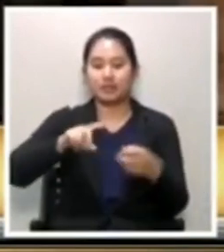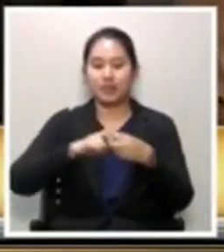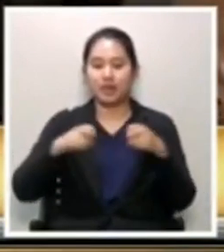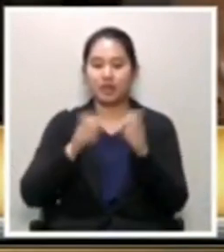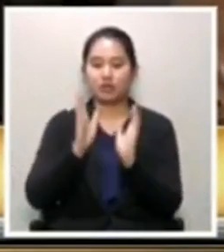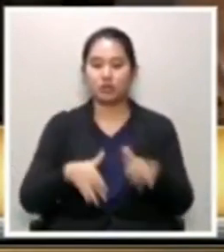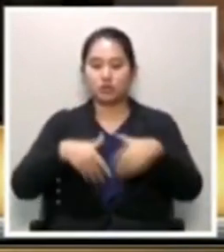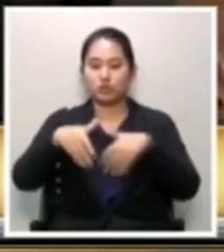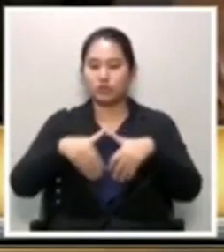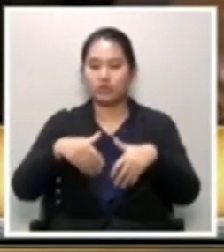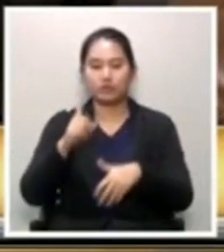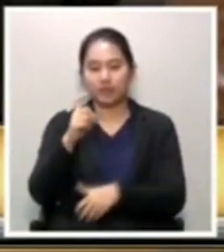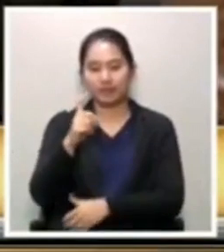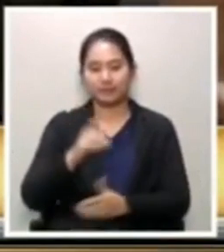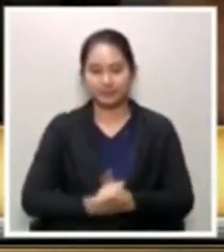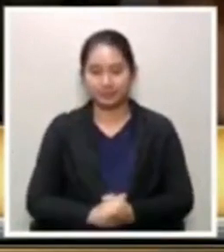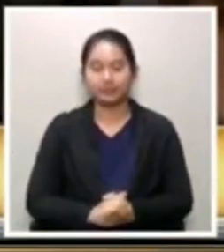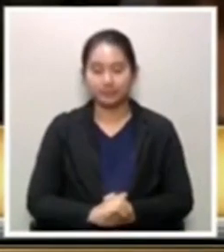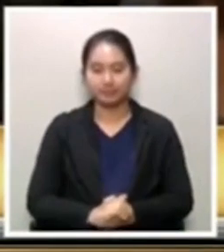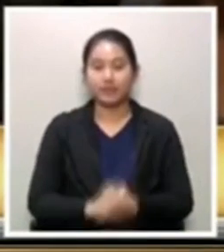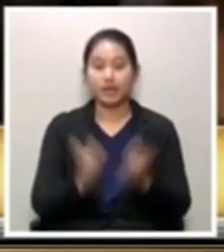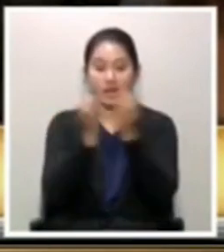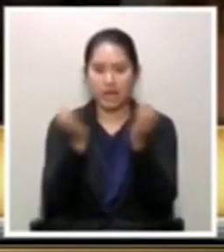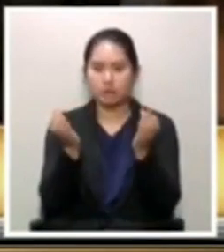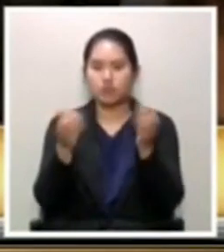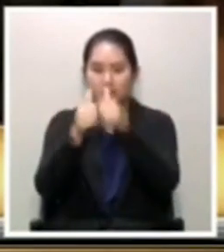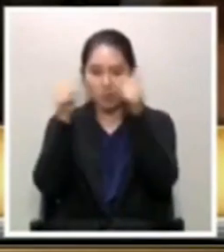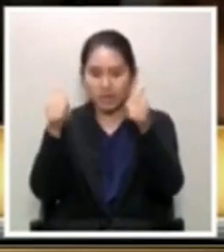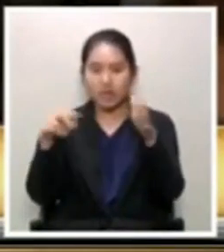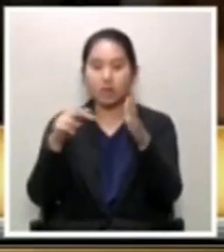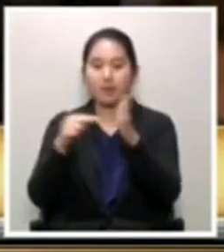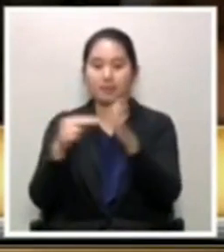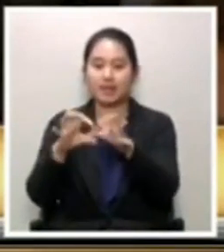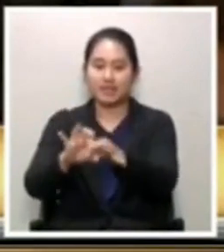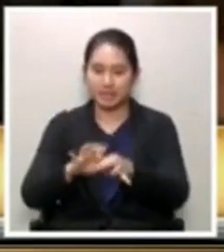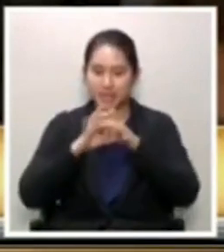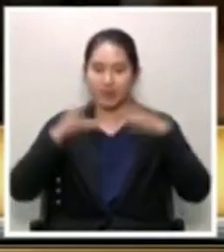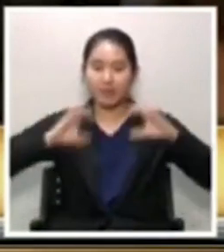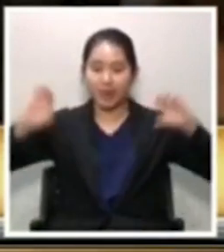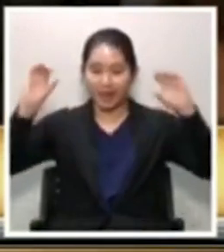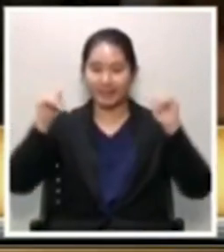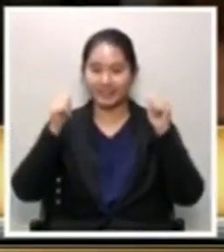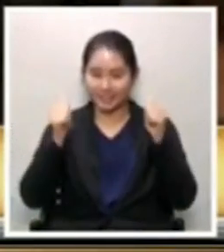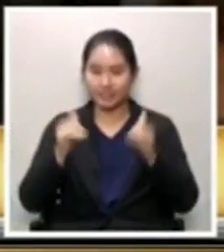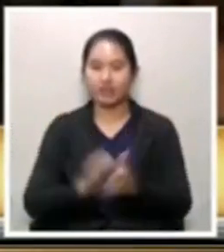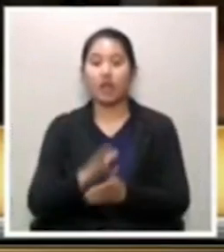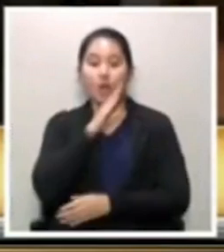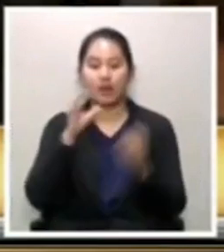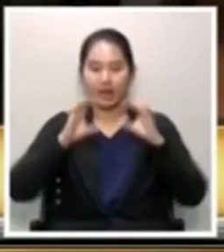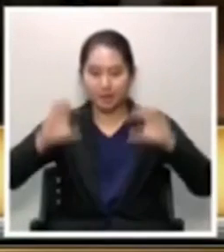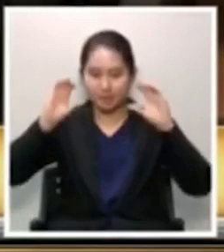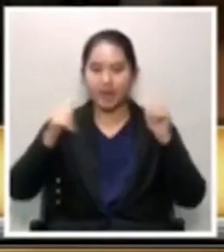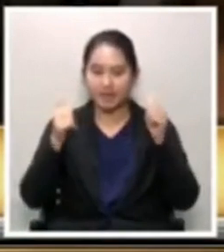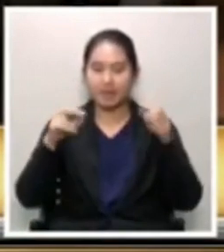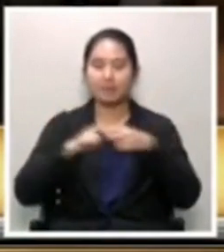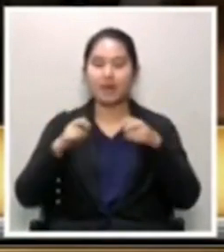างดีนะครับเพราะฉะนั้นดังนั้นถ้ารัฐธรรมนูญมันดีเนี่ยมันก็จะส่งผลให้มีรัฐบาลที่ดีและรัฐบาลที่ดีก็จะสามารถแก้ไขปัญหาป